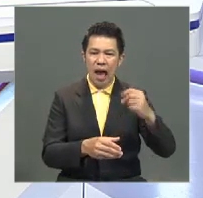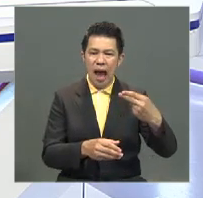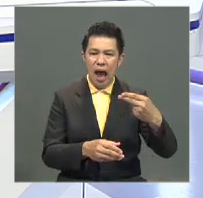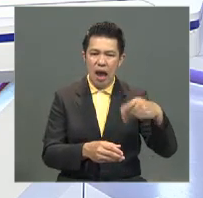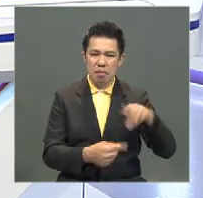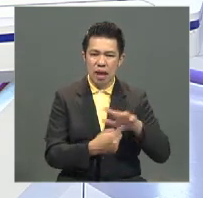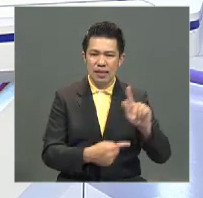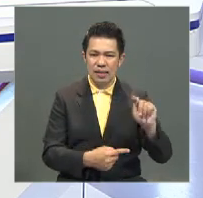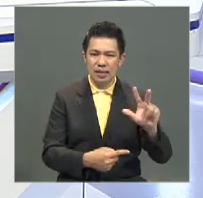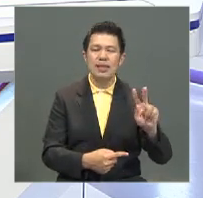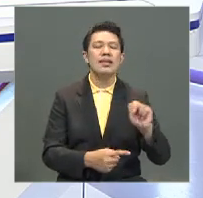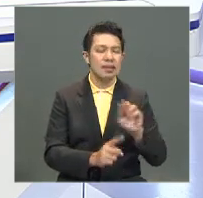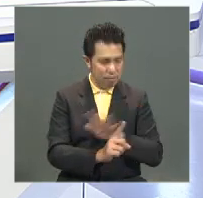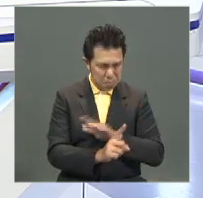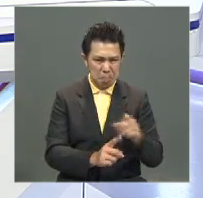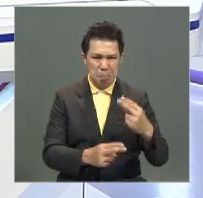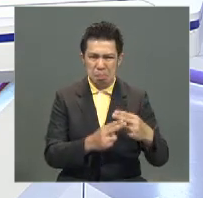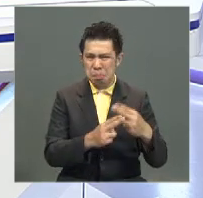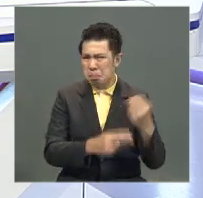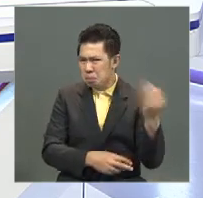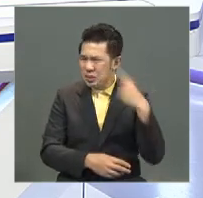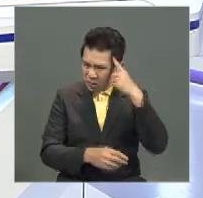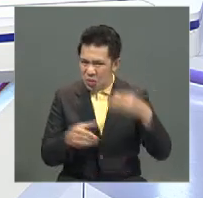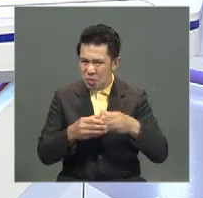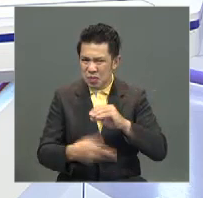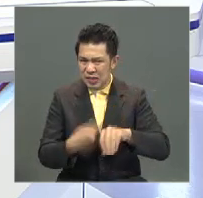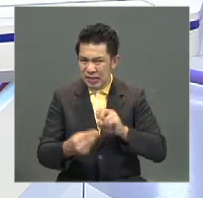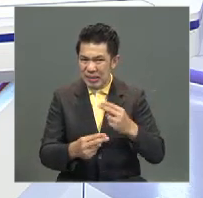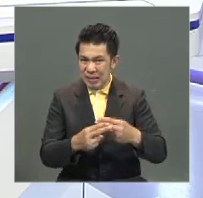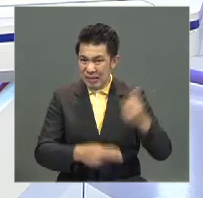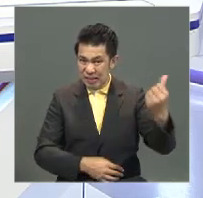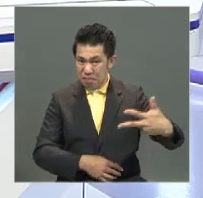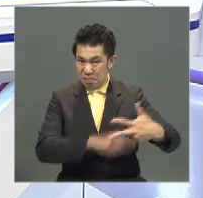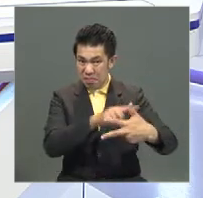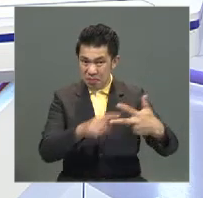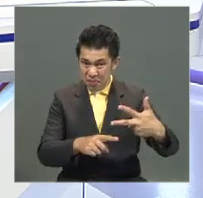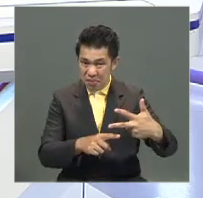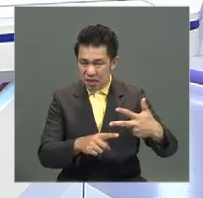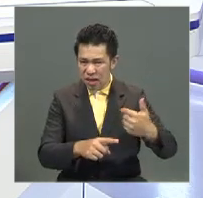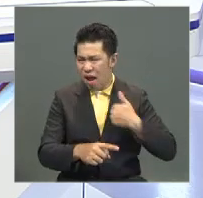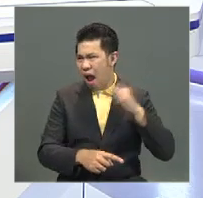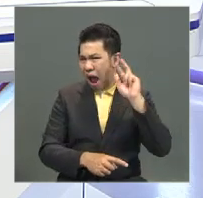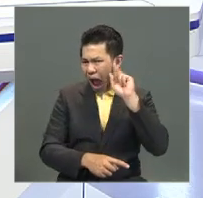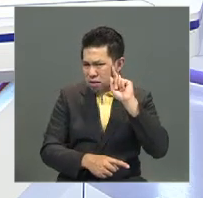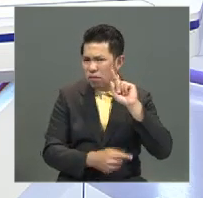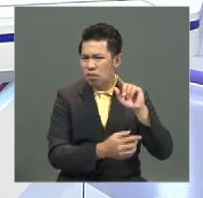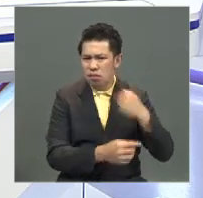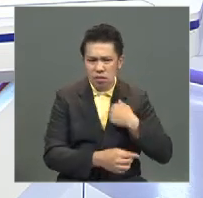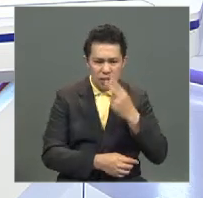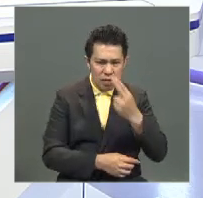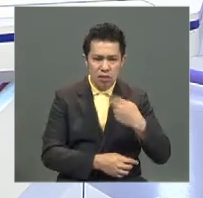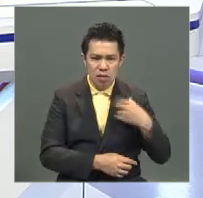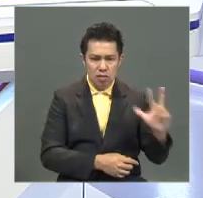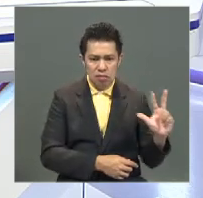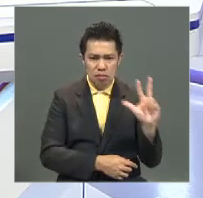ราได้ยินกันหนาหูมากณขณะนี้ในทีมเศรษฐกิจใหม ่แล้วก็รายชื่ออันนี้นะก่อนหน้านี้ที่เราเคยติดตามข่าวกันนะก็คือเคย